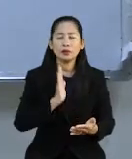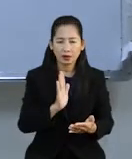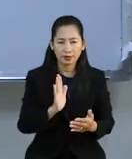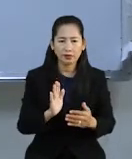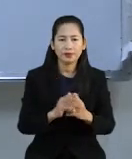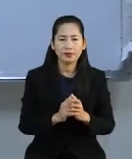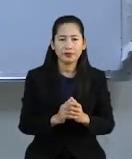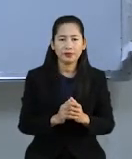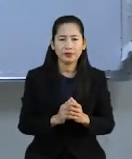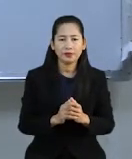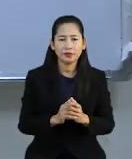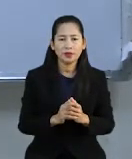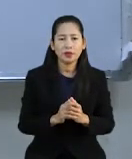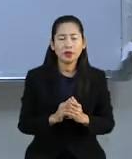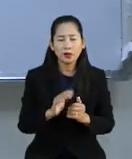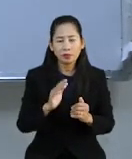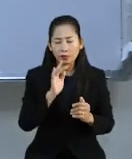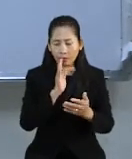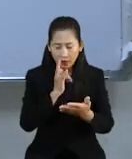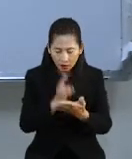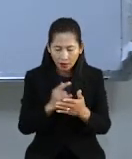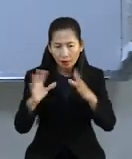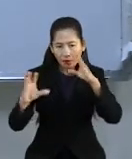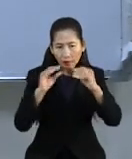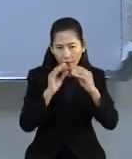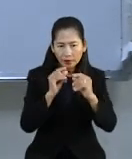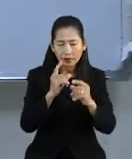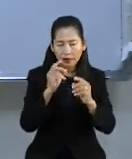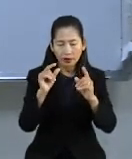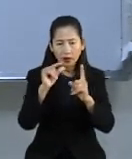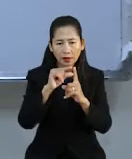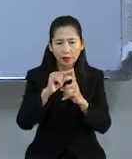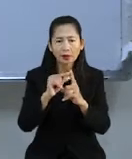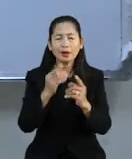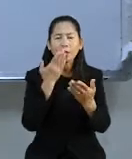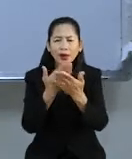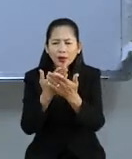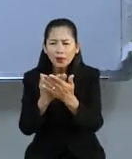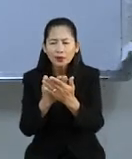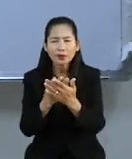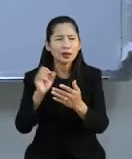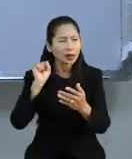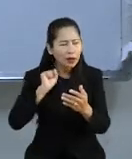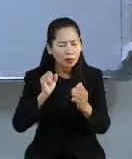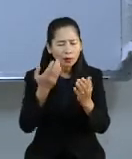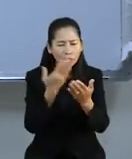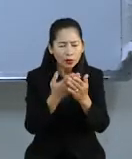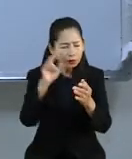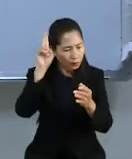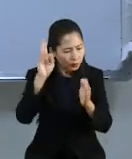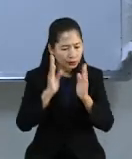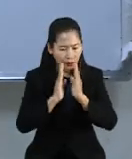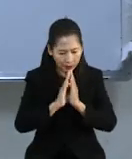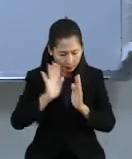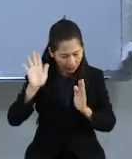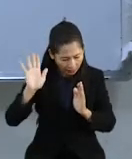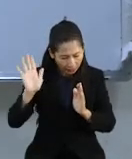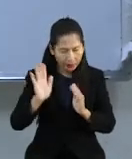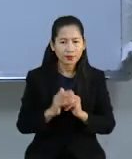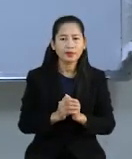sầm đài nó con á chạm chẳng bê đại bình chọc ca này dưới đấy dương tử vừa bị tha o con lục ông o con lục bôi chùm rịp lìa